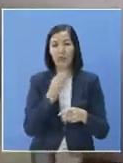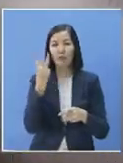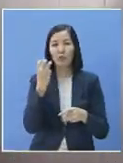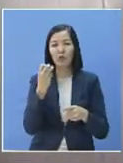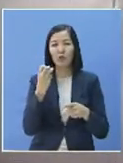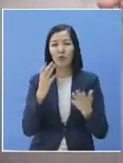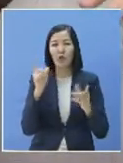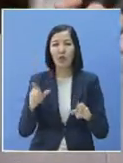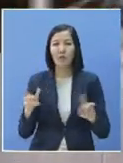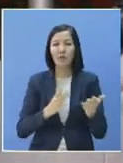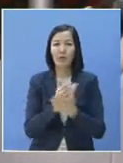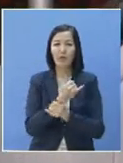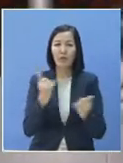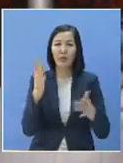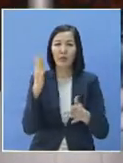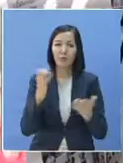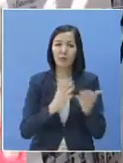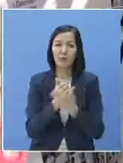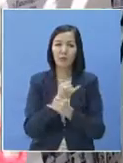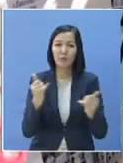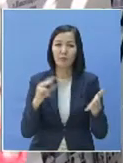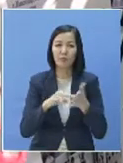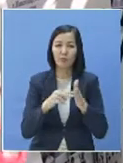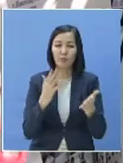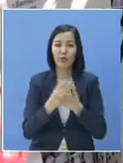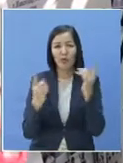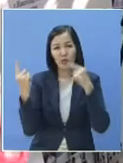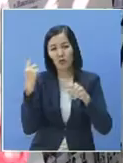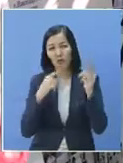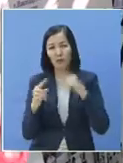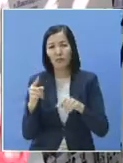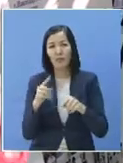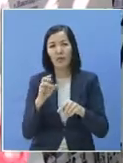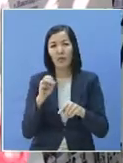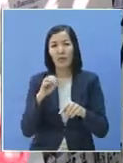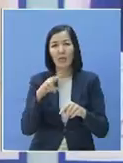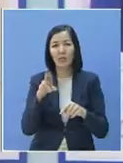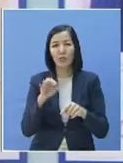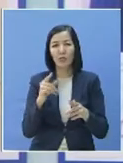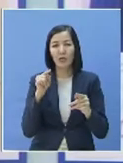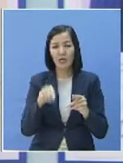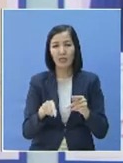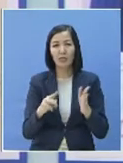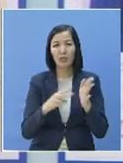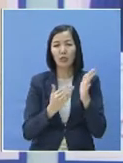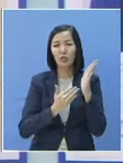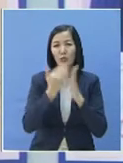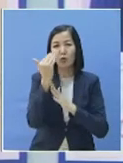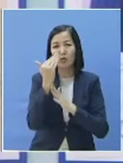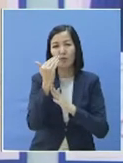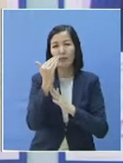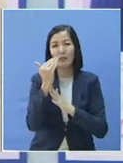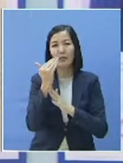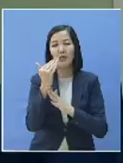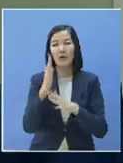санын 500-ге дейін арттыруды көздеп отырмыз дейді. Жоба авторы Елдос Баялшыбаев. Қазір мұнда 7 жоғары білімді маман